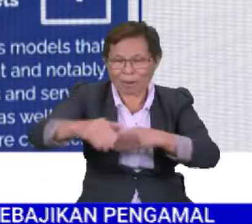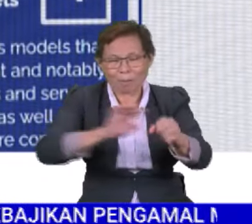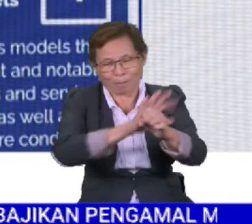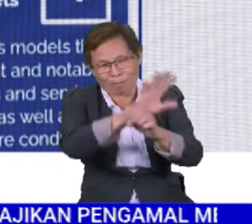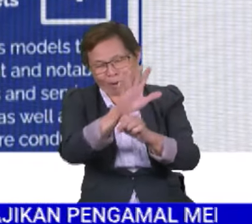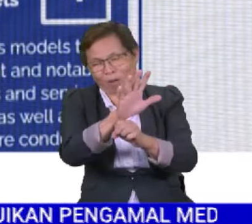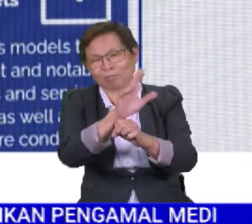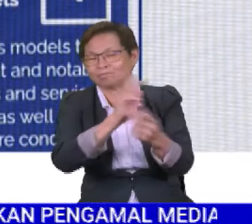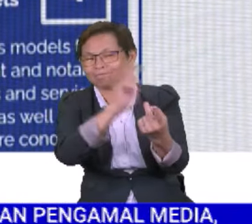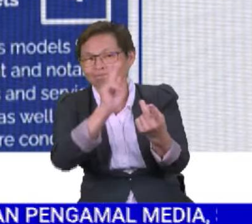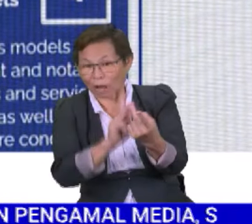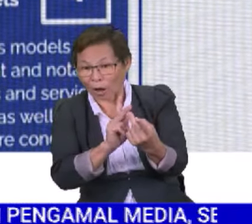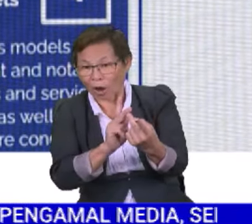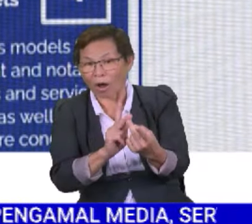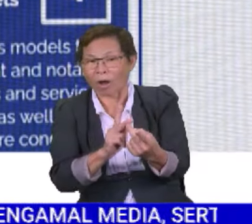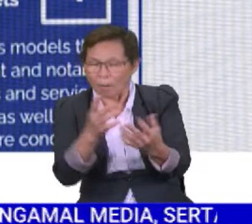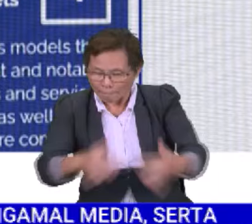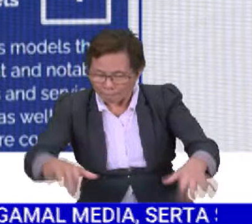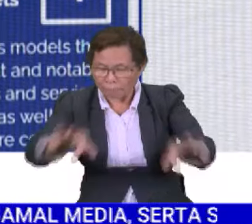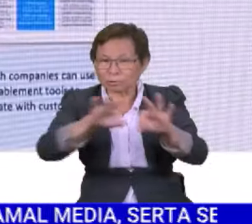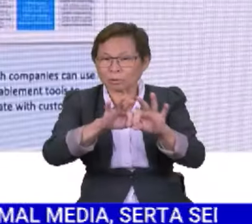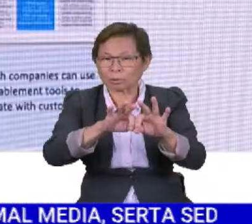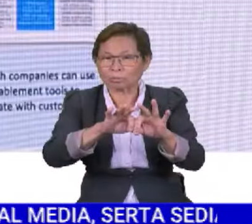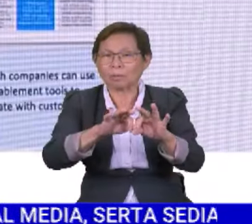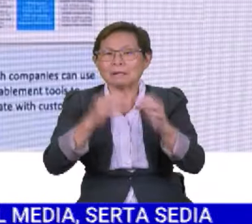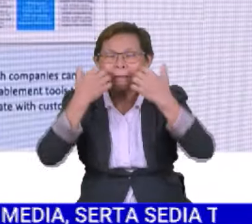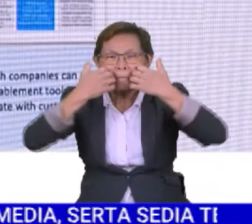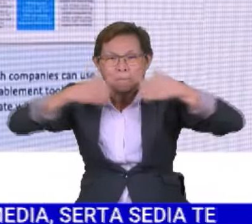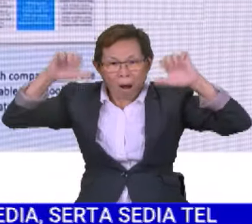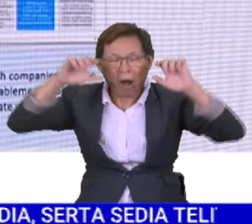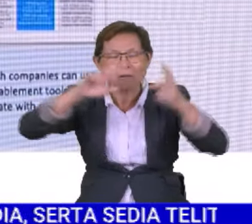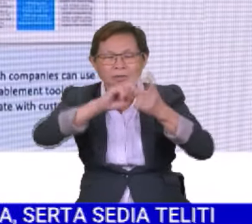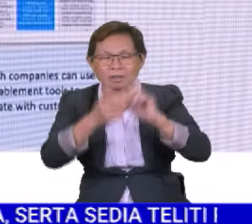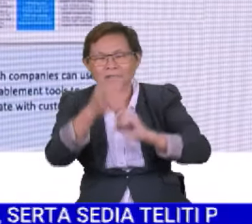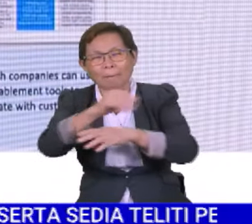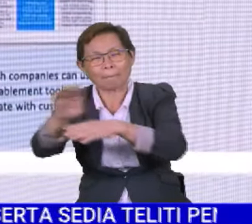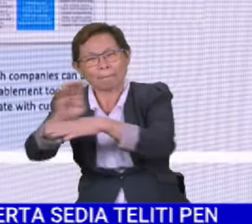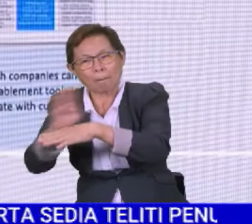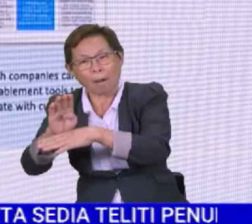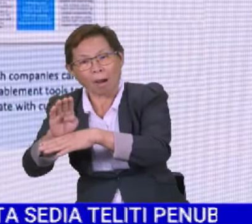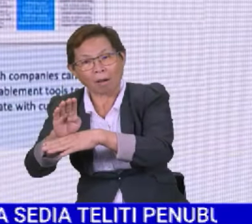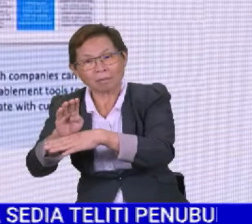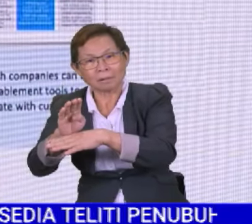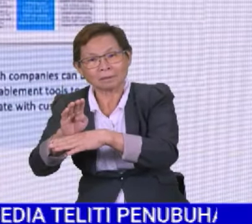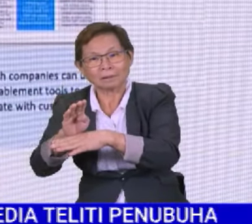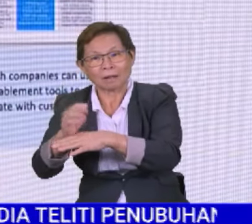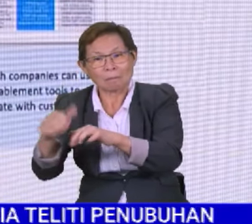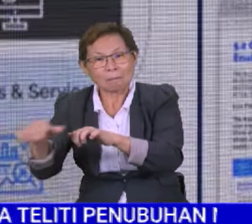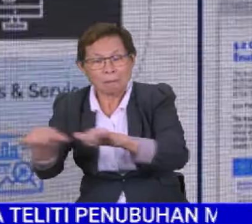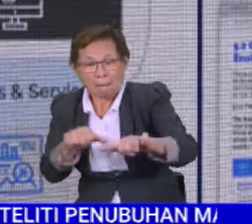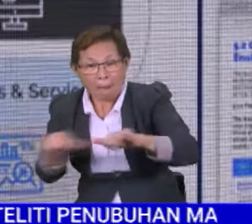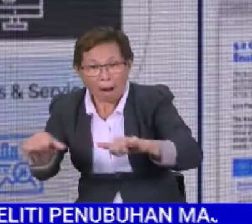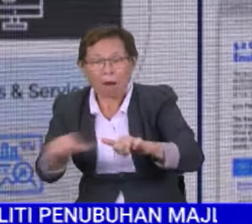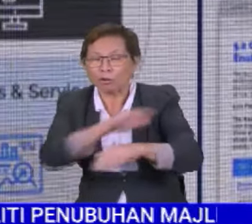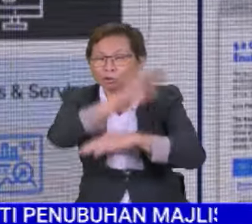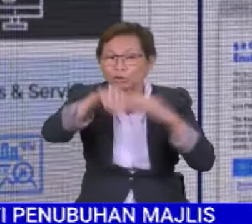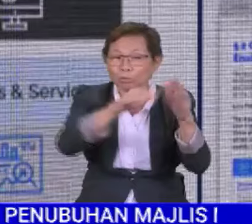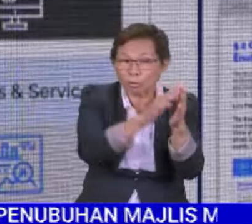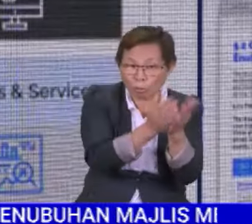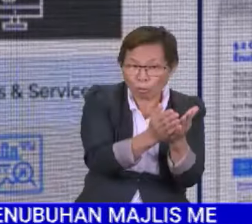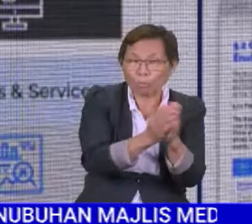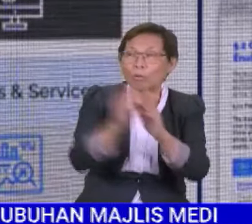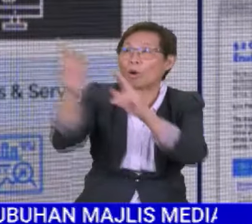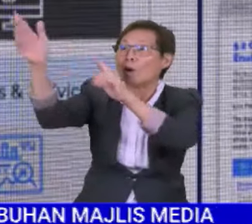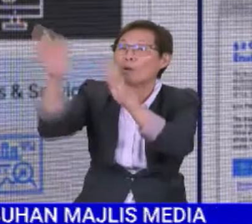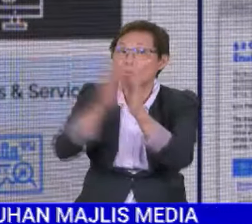pandemik COVID-19 yang mementingkan keupayaan digital dan perniagaan yang lebih tangkas. Kesemua buku panduan boleh